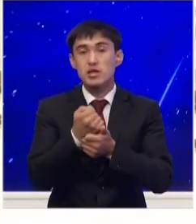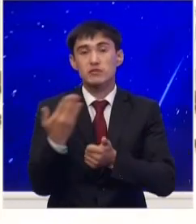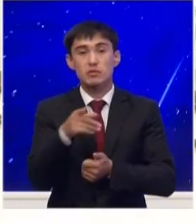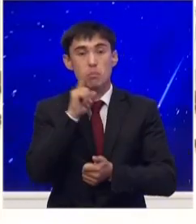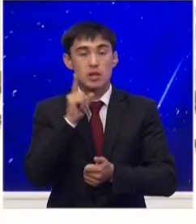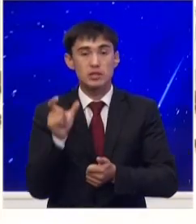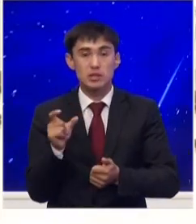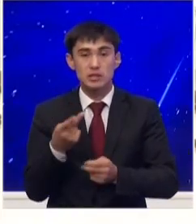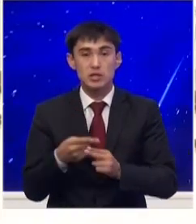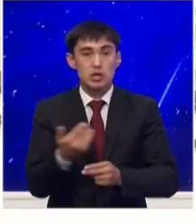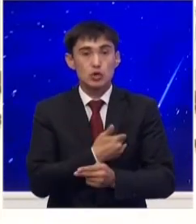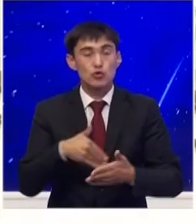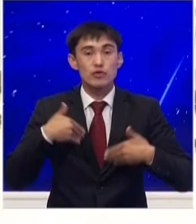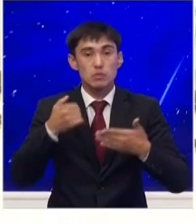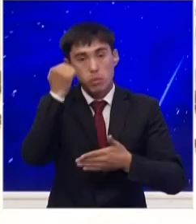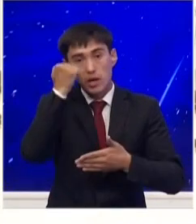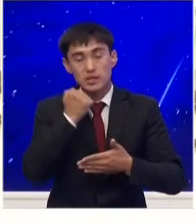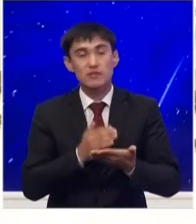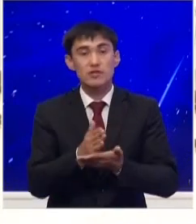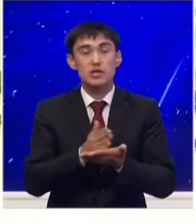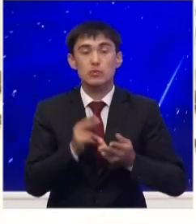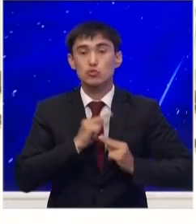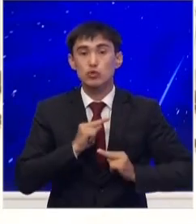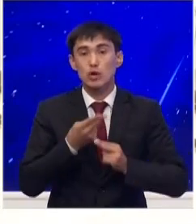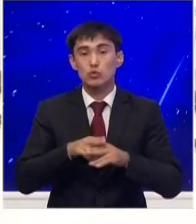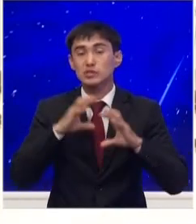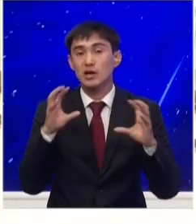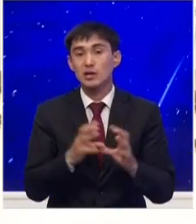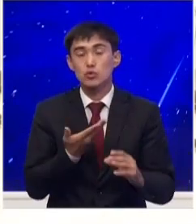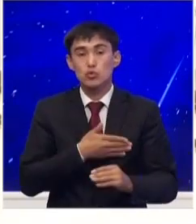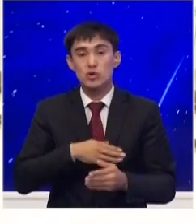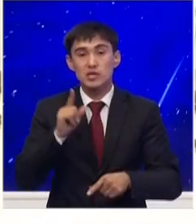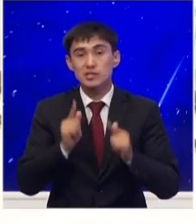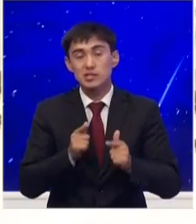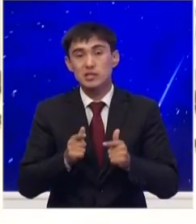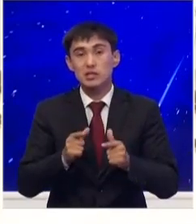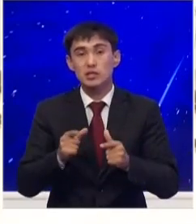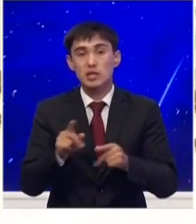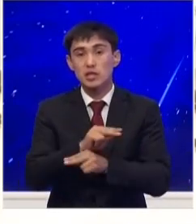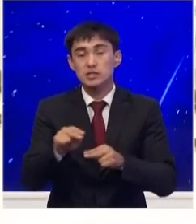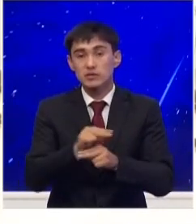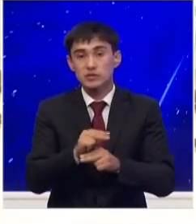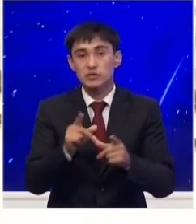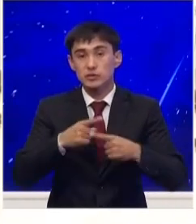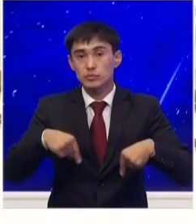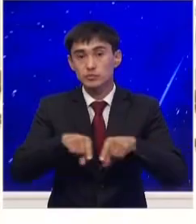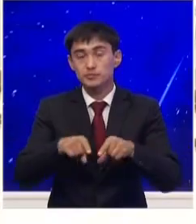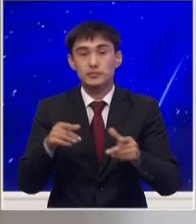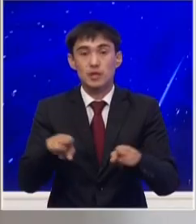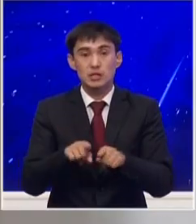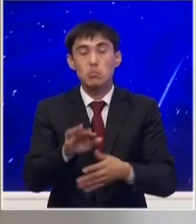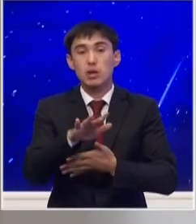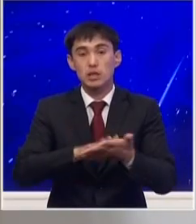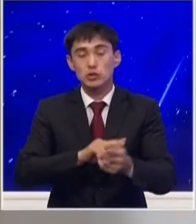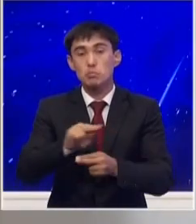поддерживать молодежь. Также хочу выразить благодарность ветеранам труда, которые сохранили дух истинного института наставничества. И сегодня они также